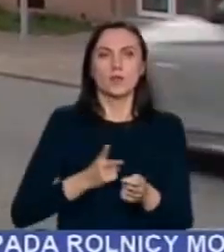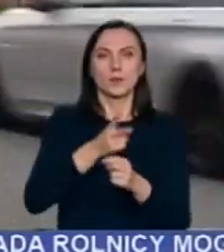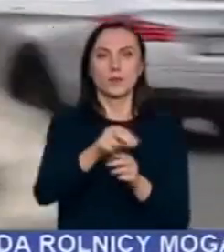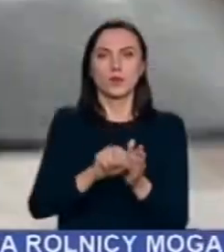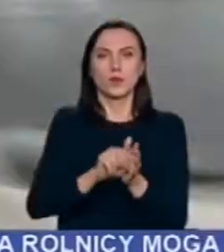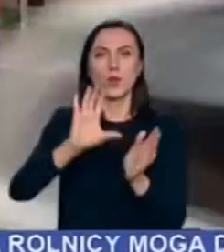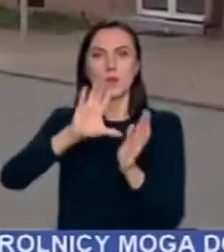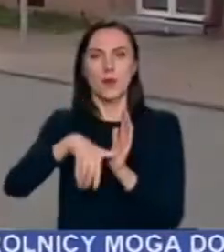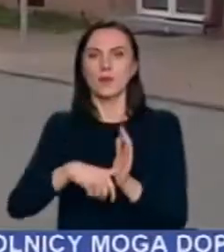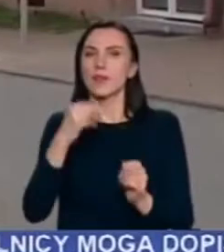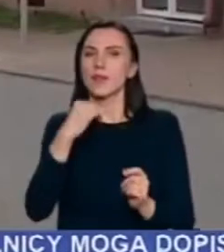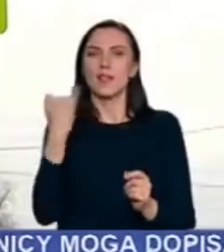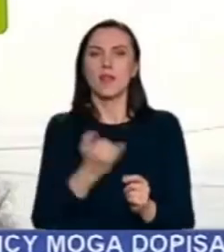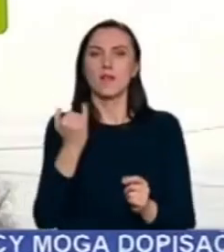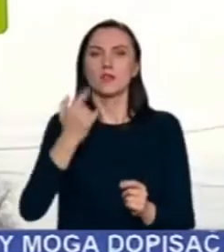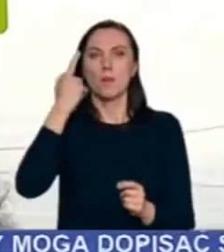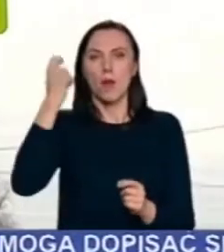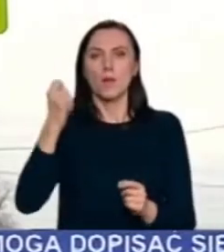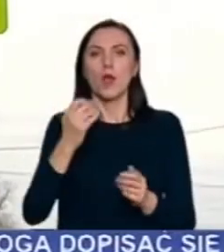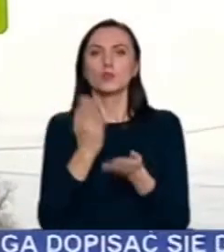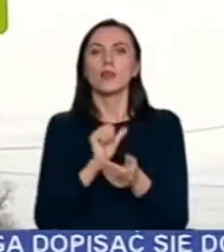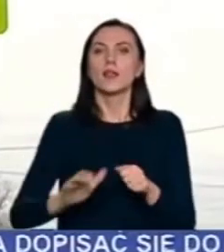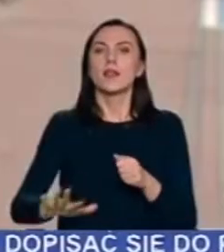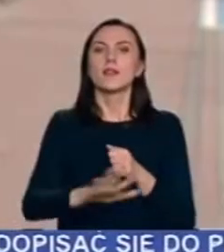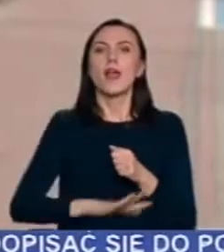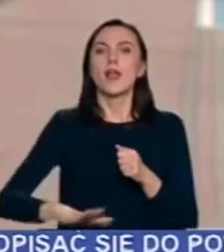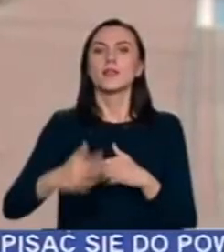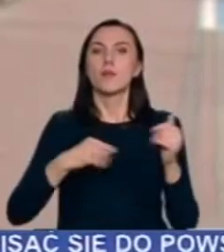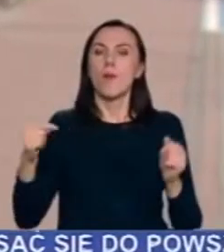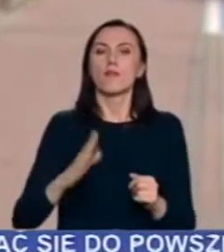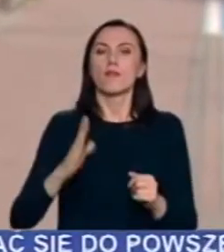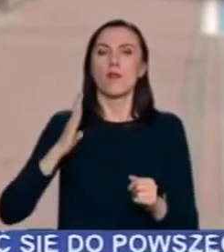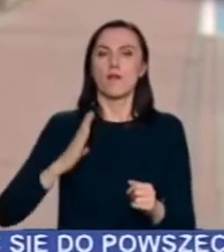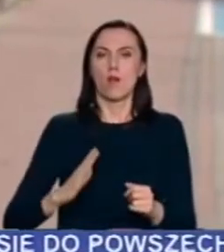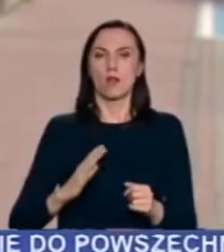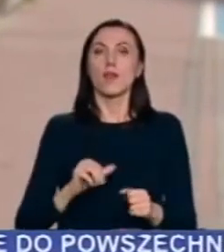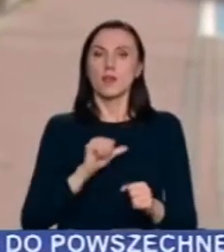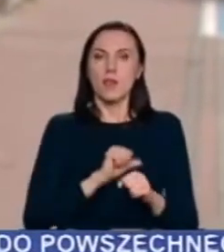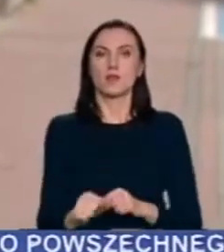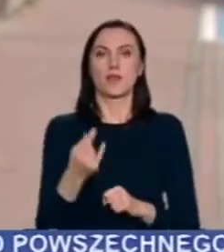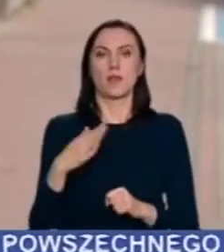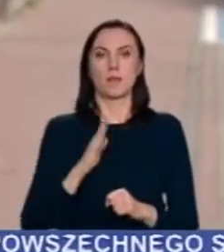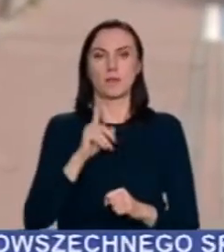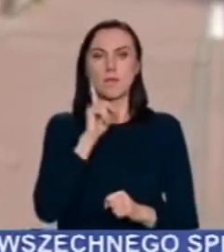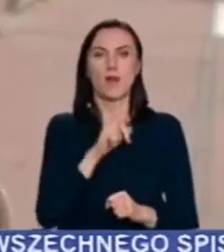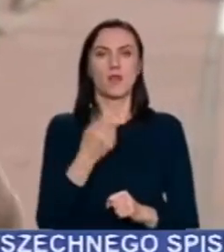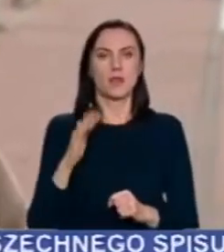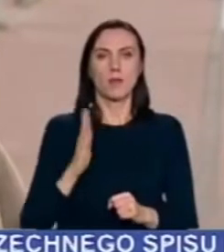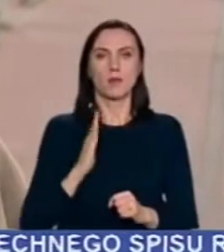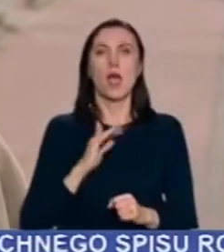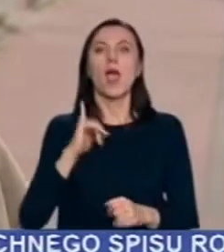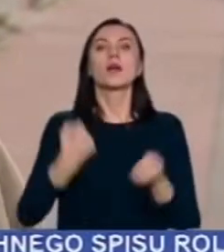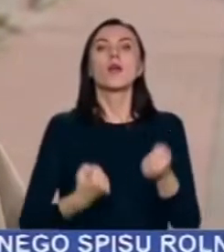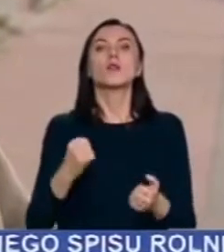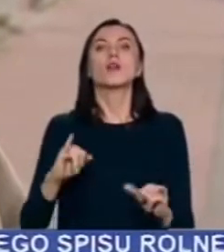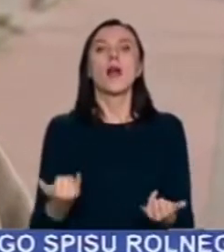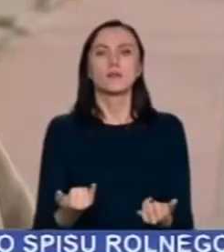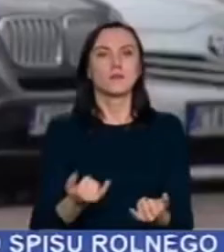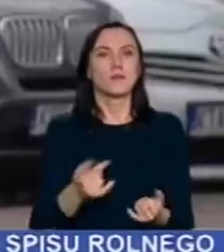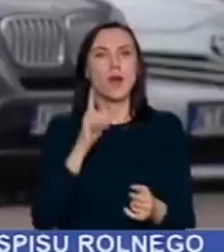nie zawsze pamiętając, że są już w terenie zabudowanym. Jest niebezpiecznie. A jak się zachowują kierowcy?